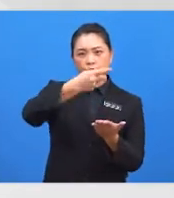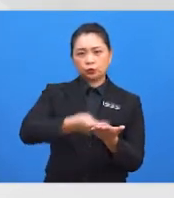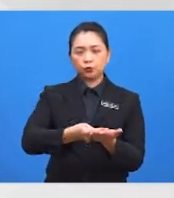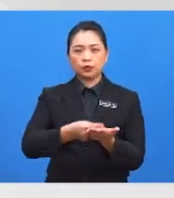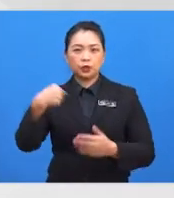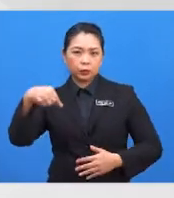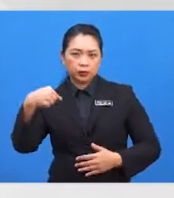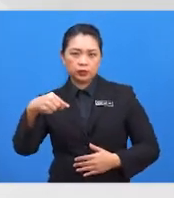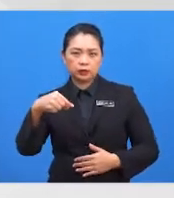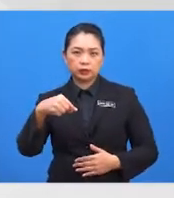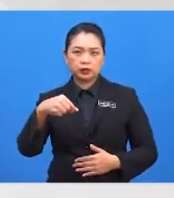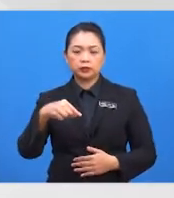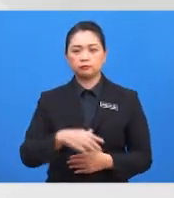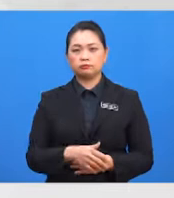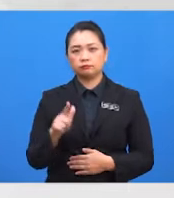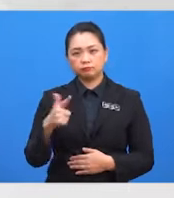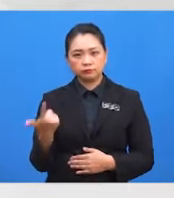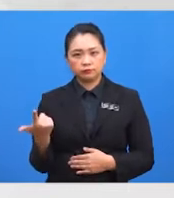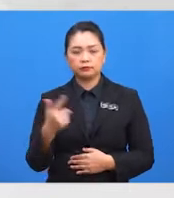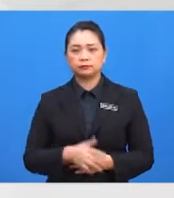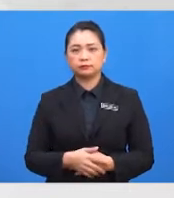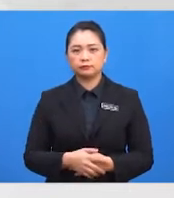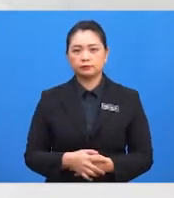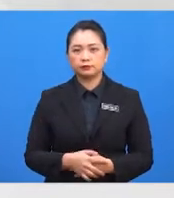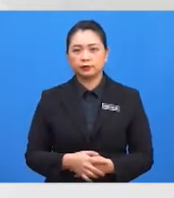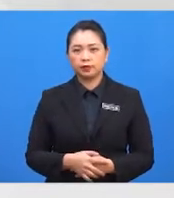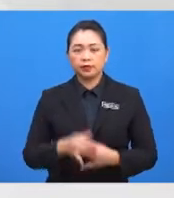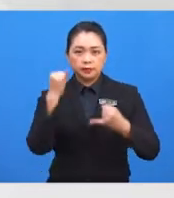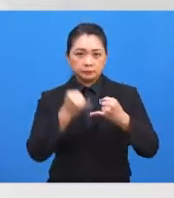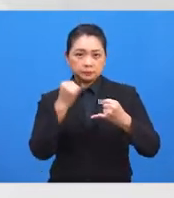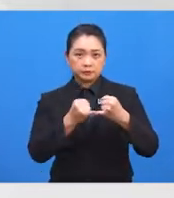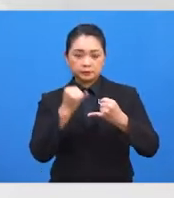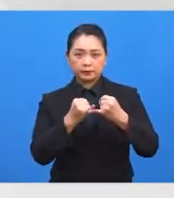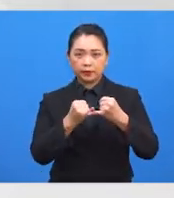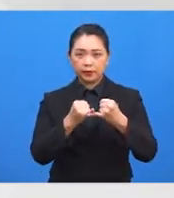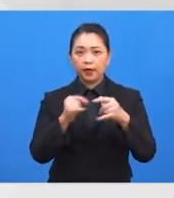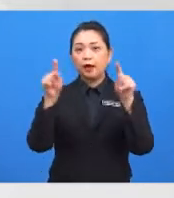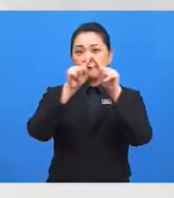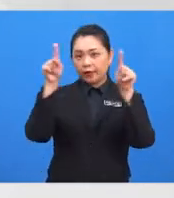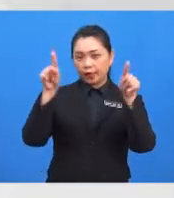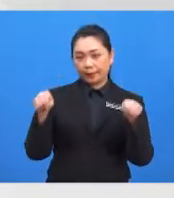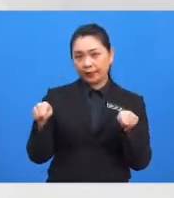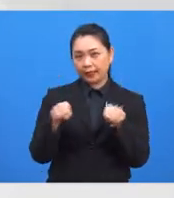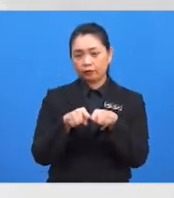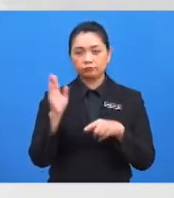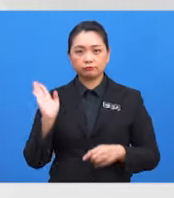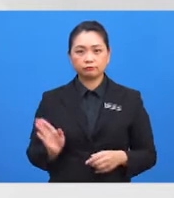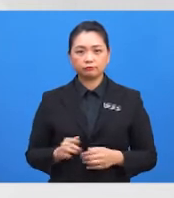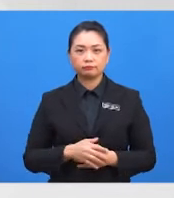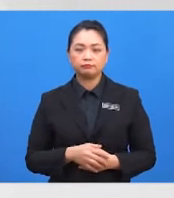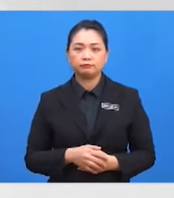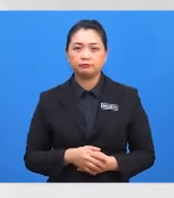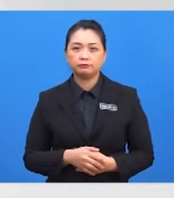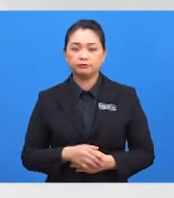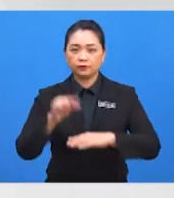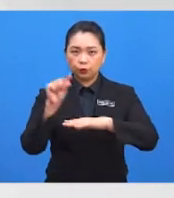dan paparan layout lain akan terbatas. Akhir sekali, frame layout. Menggunakan